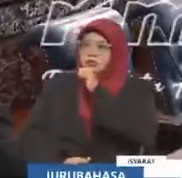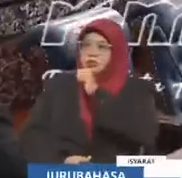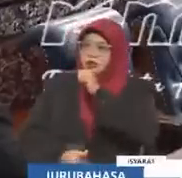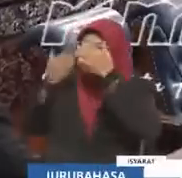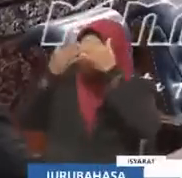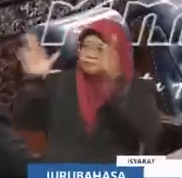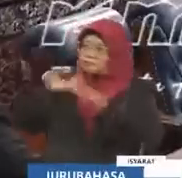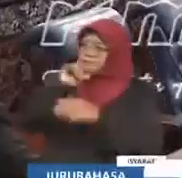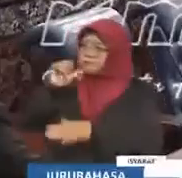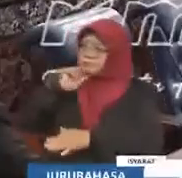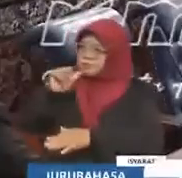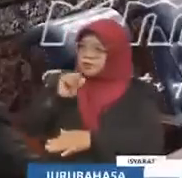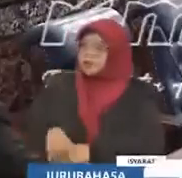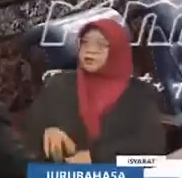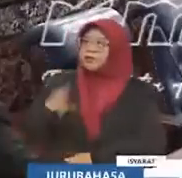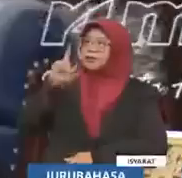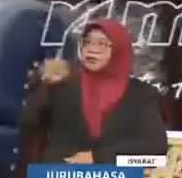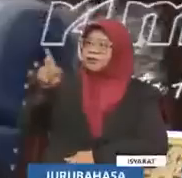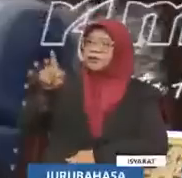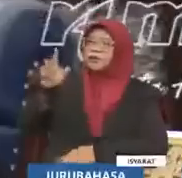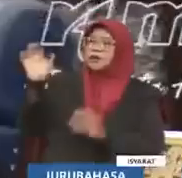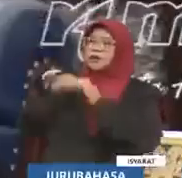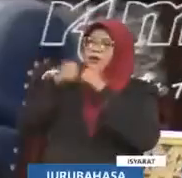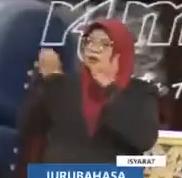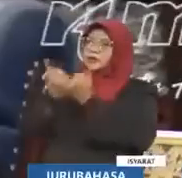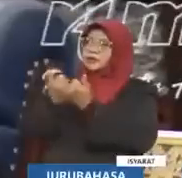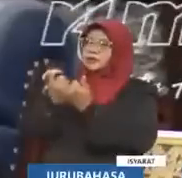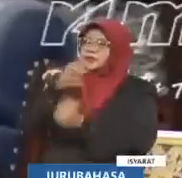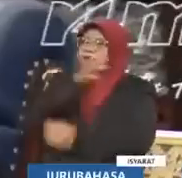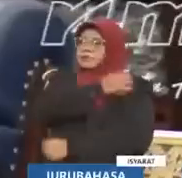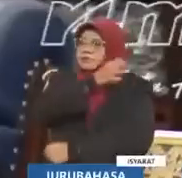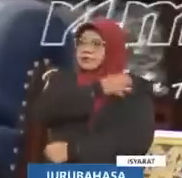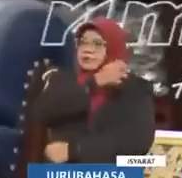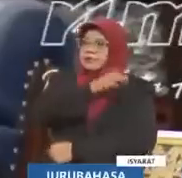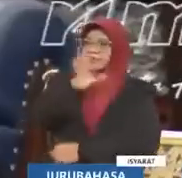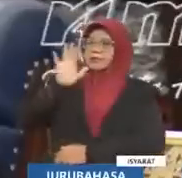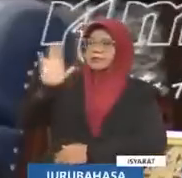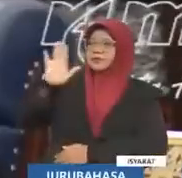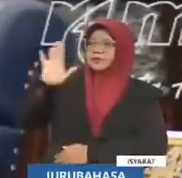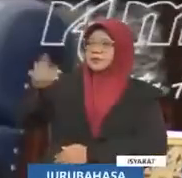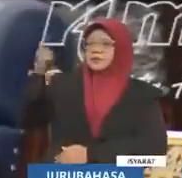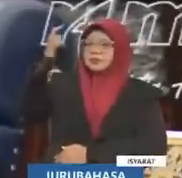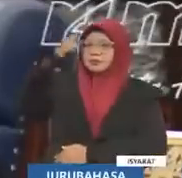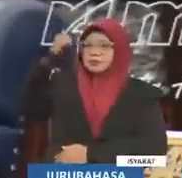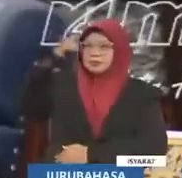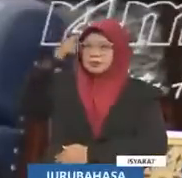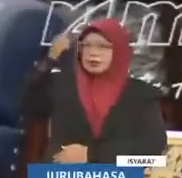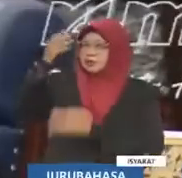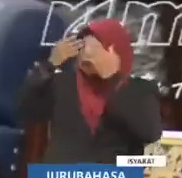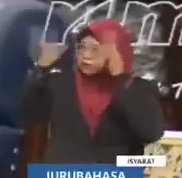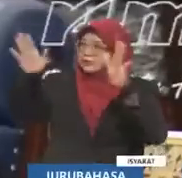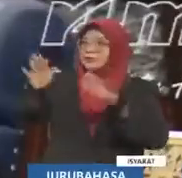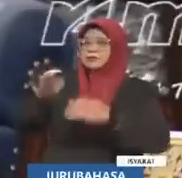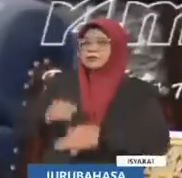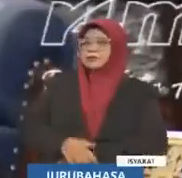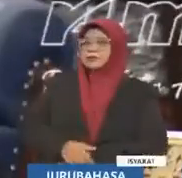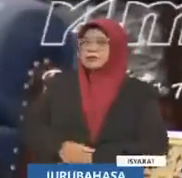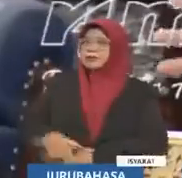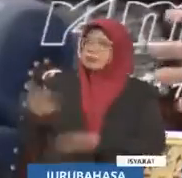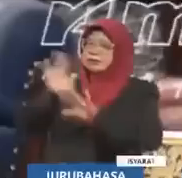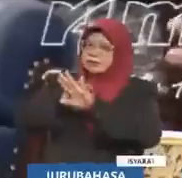tidak mau terbuka you punya agency pegawai-pegawai daripada game-game agency berpikir ambisimu terbuka